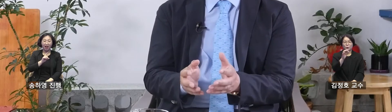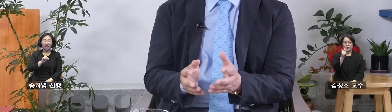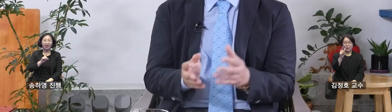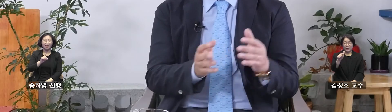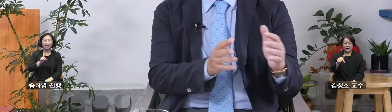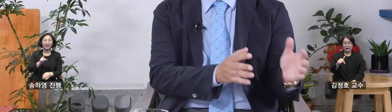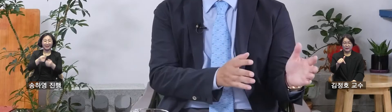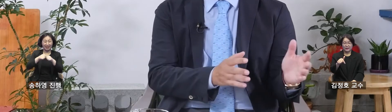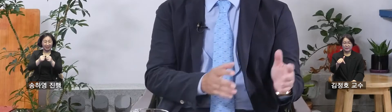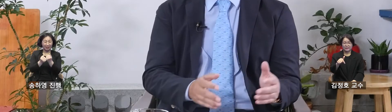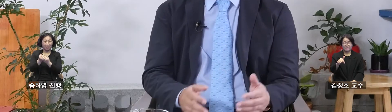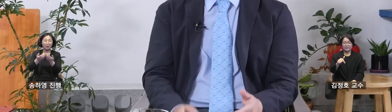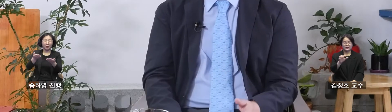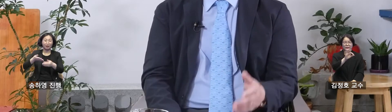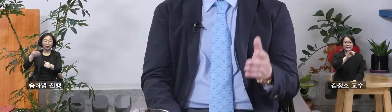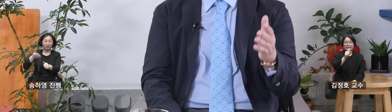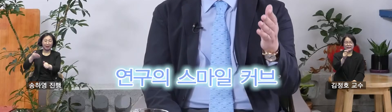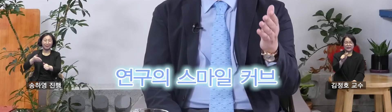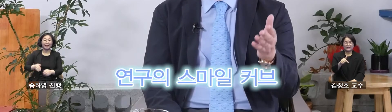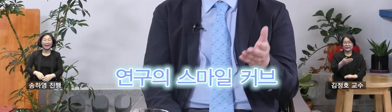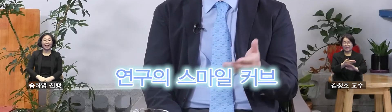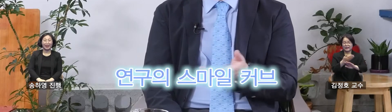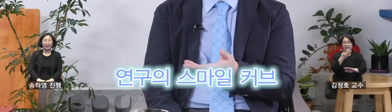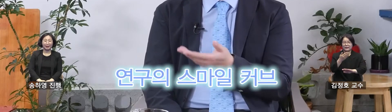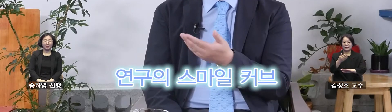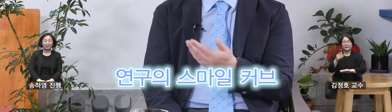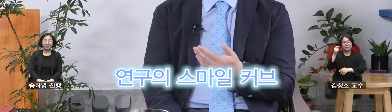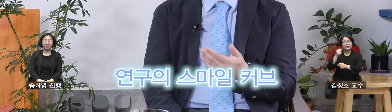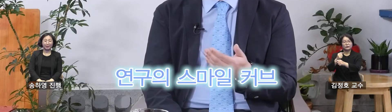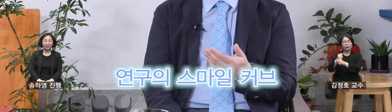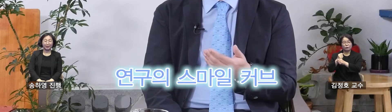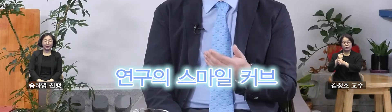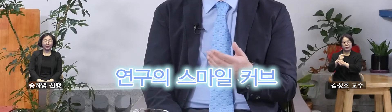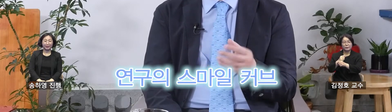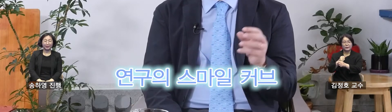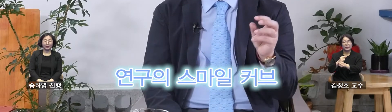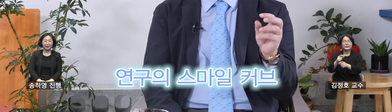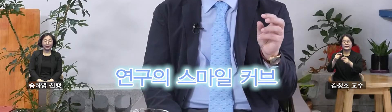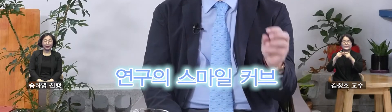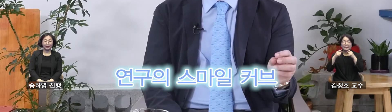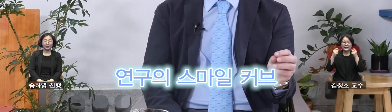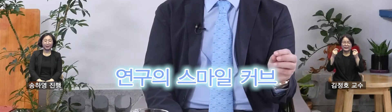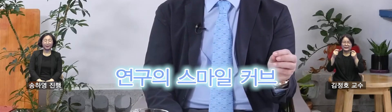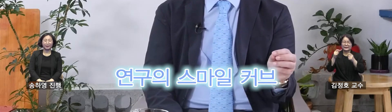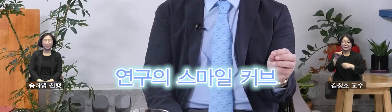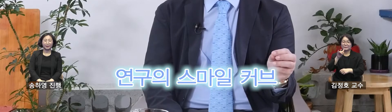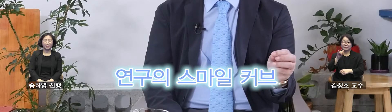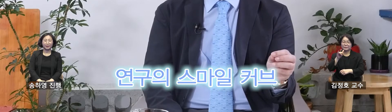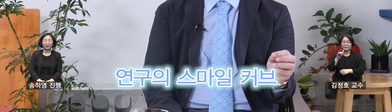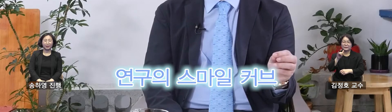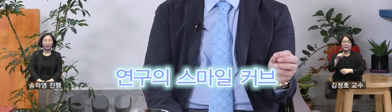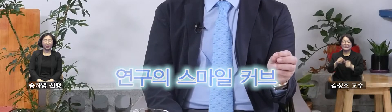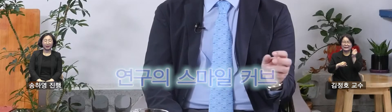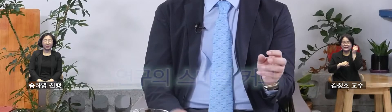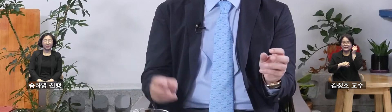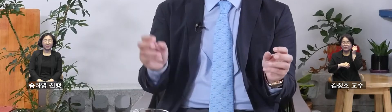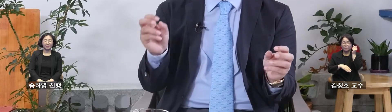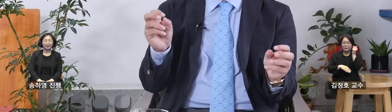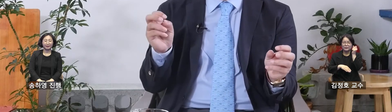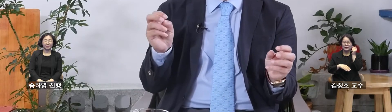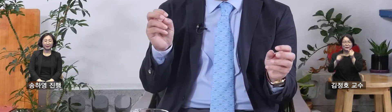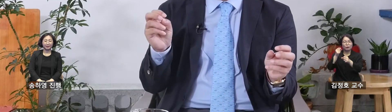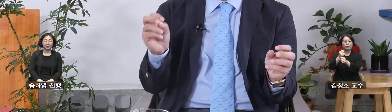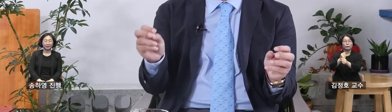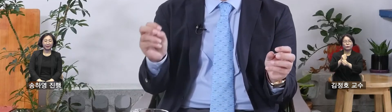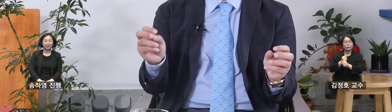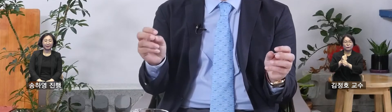추려서 말씀드리고 이학 분야는 또 다른 저는 이제 연구의 이제 스마일 커브를 얘기를 하는데 아주 원천적인 연구 또는